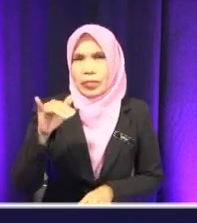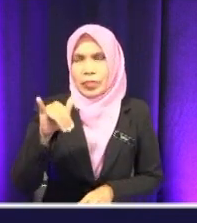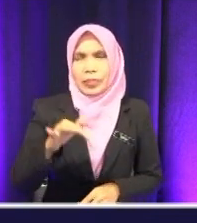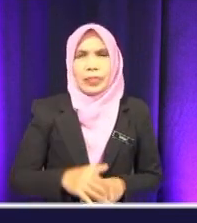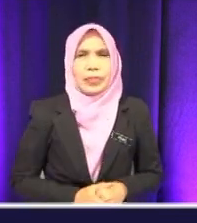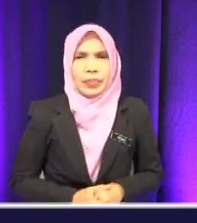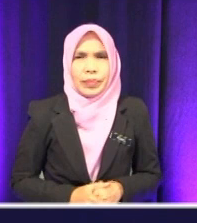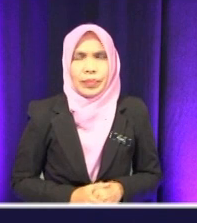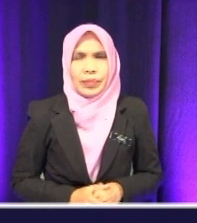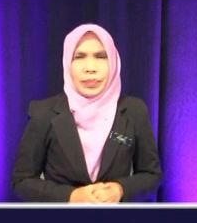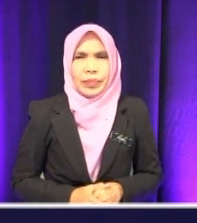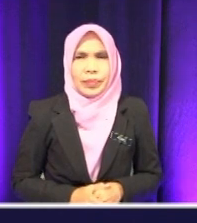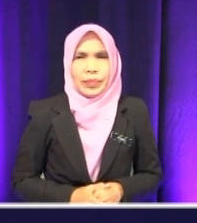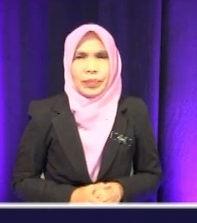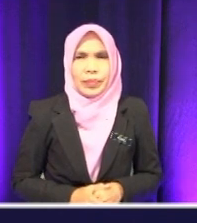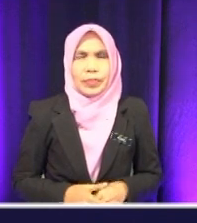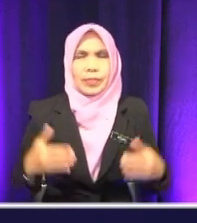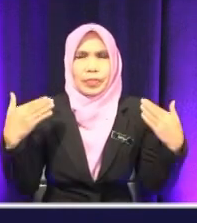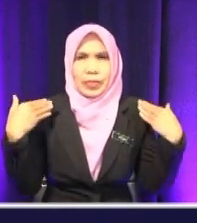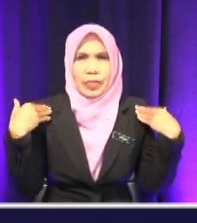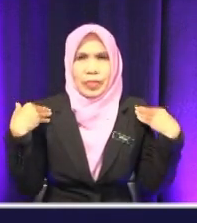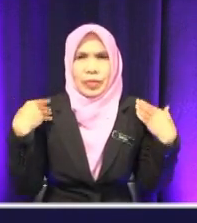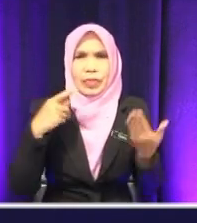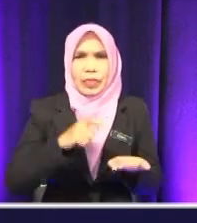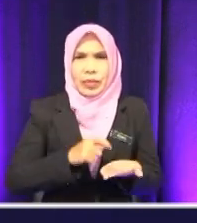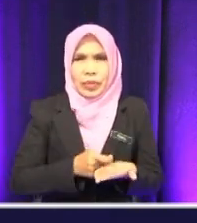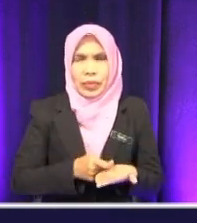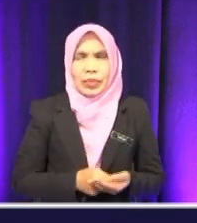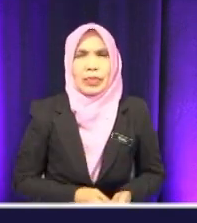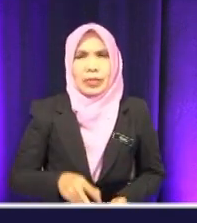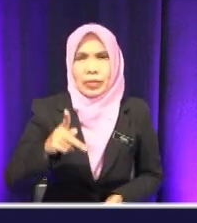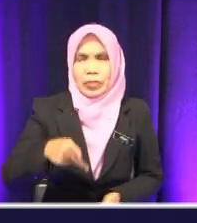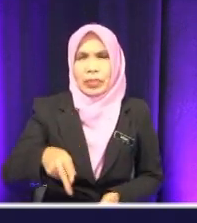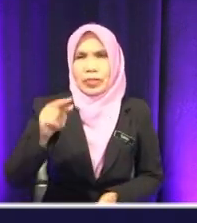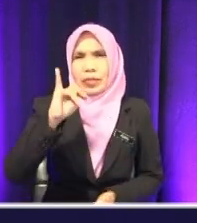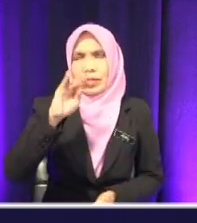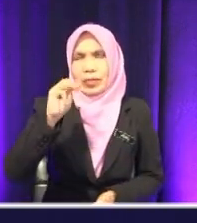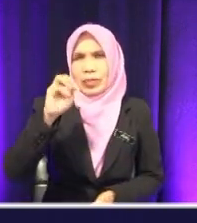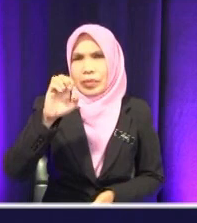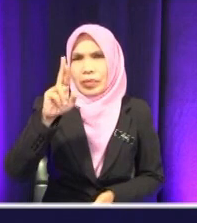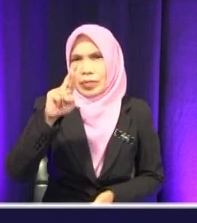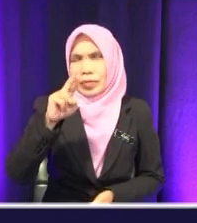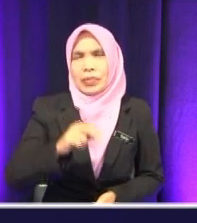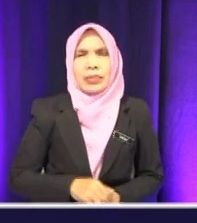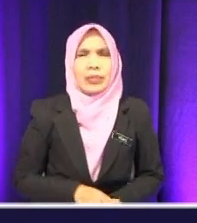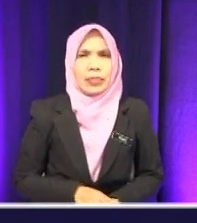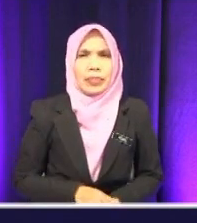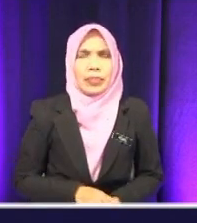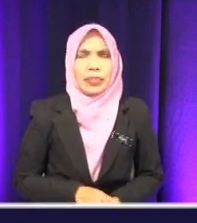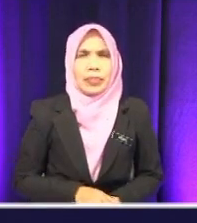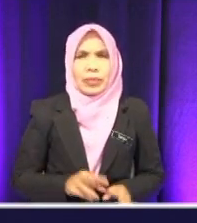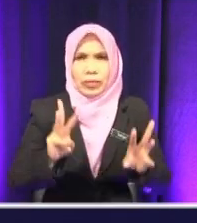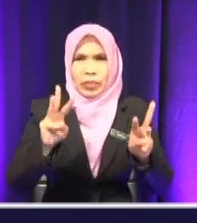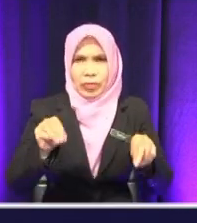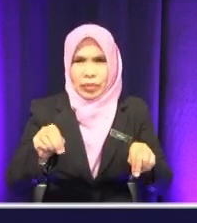kunci ataupun ada kunci primer yang di tanda wajib Hah kadang-kadang murid semua lukis dan